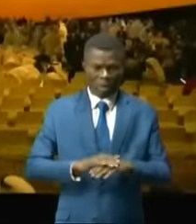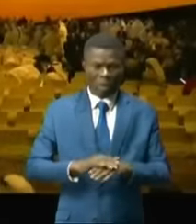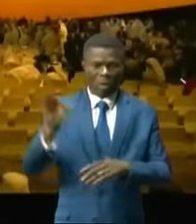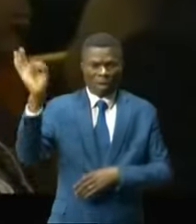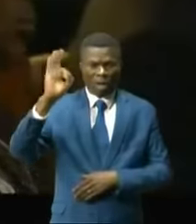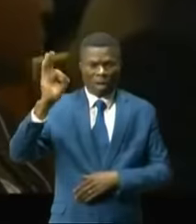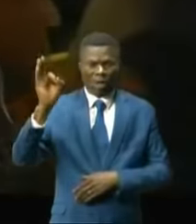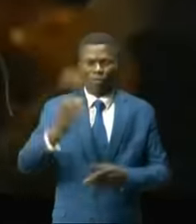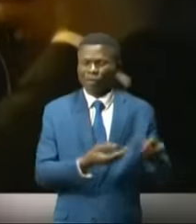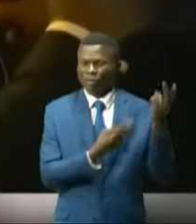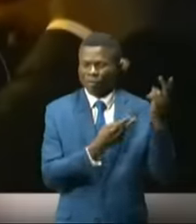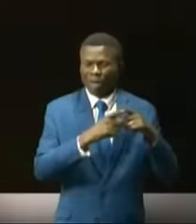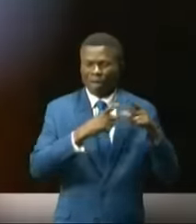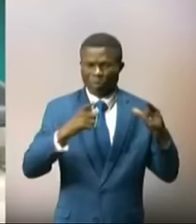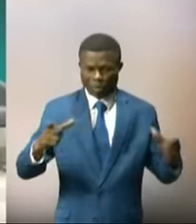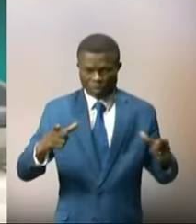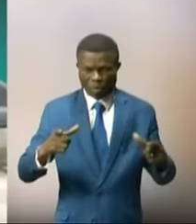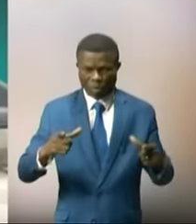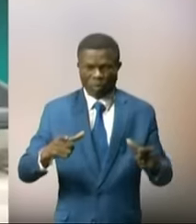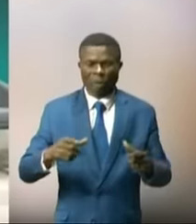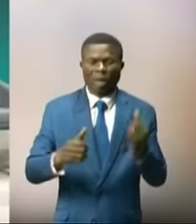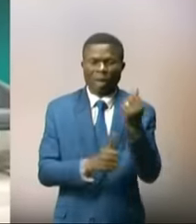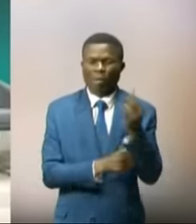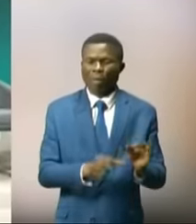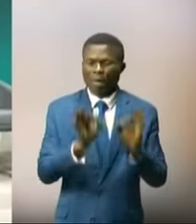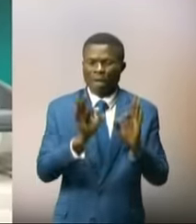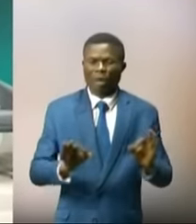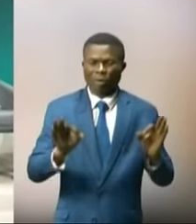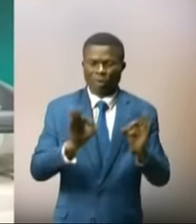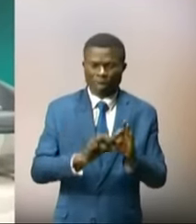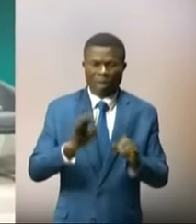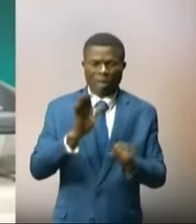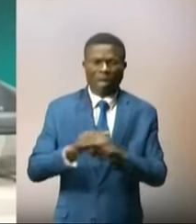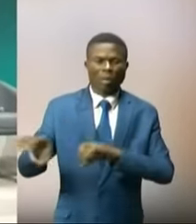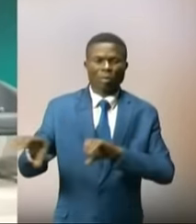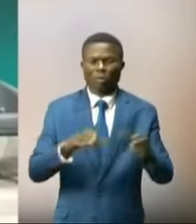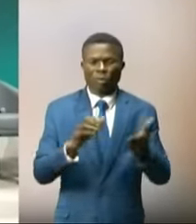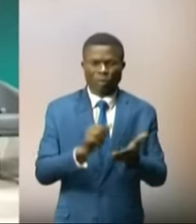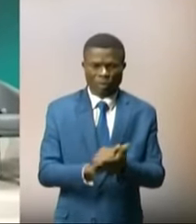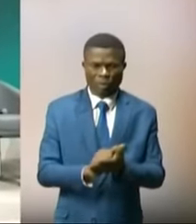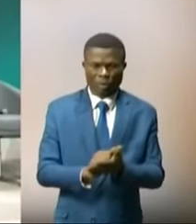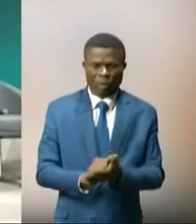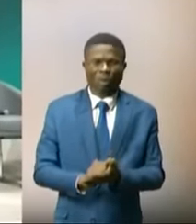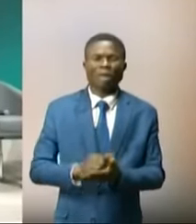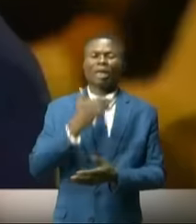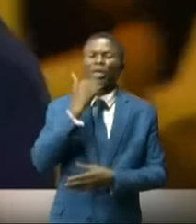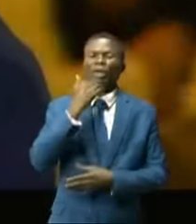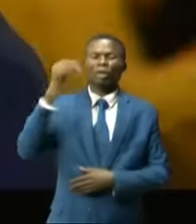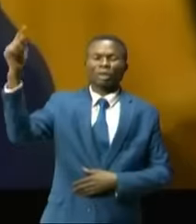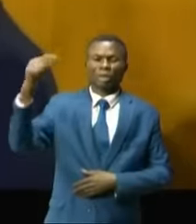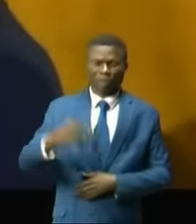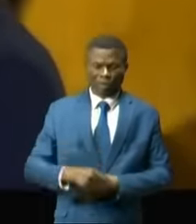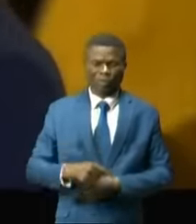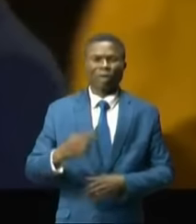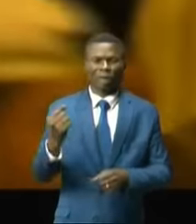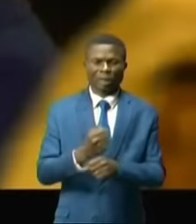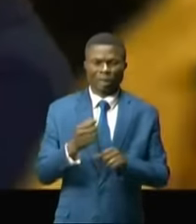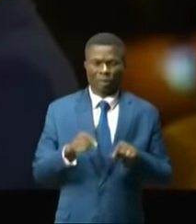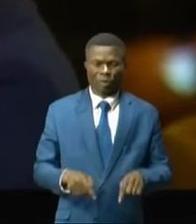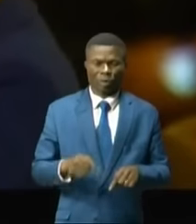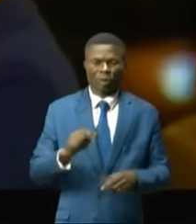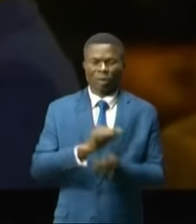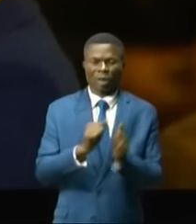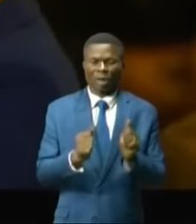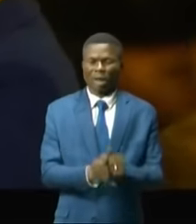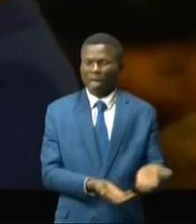forêts de grande valeur, de tourbières et de zones clés pour la biodiversité, simule les investissements dans les infrastructures, le